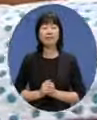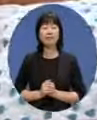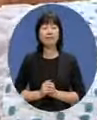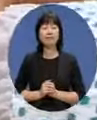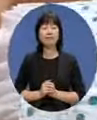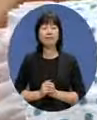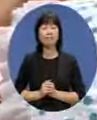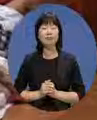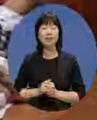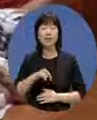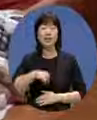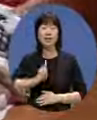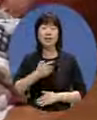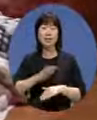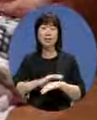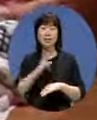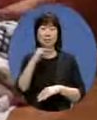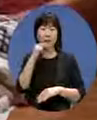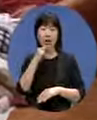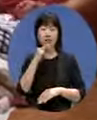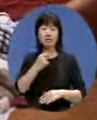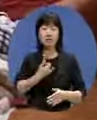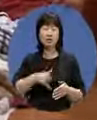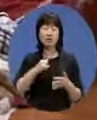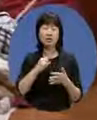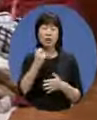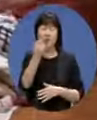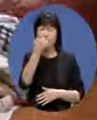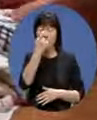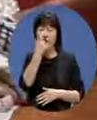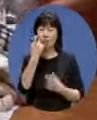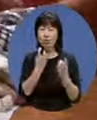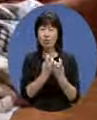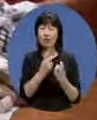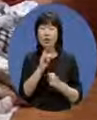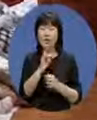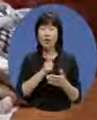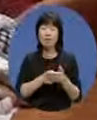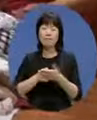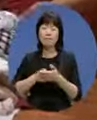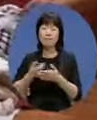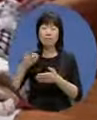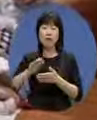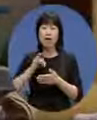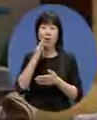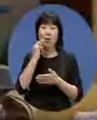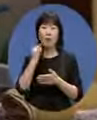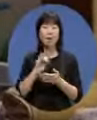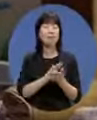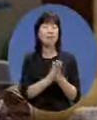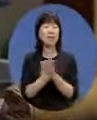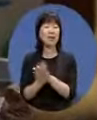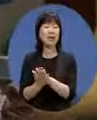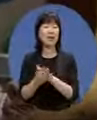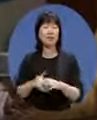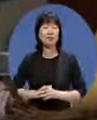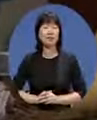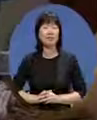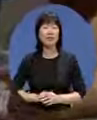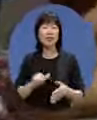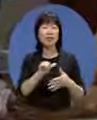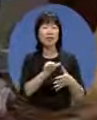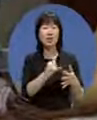엄마요 자신의 잘못된 발음을 아이들이 배울까 봐 가급 말을 아꼈던 엄마가 달라졌습니다 엄마